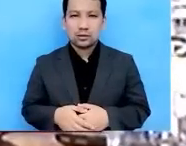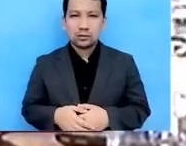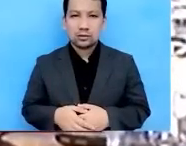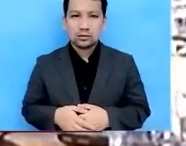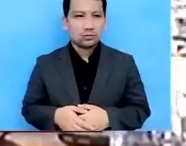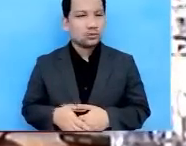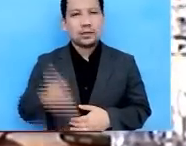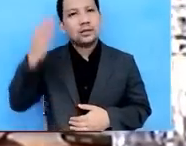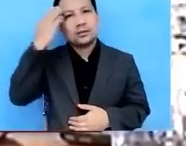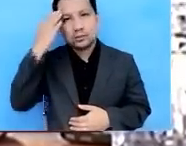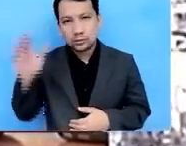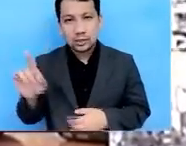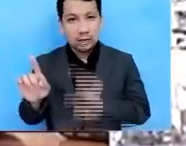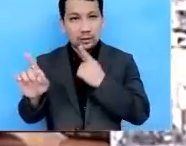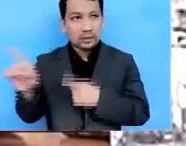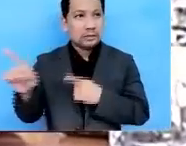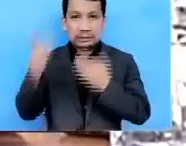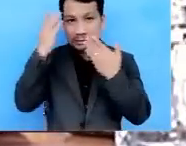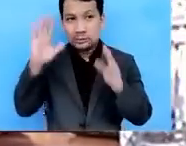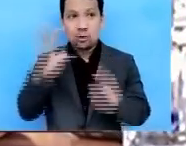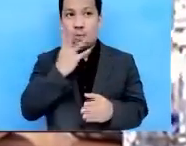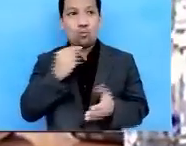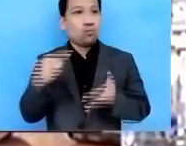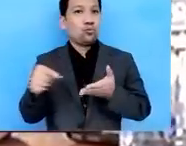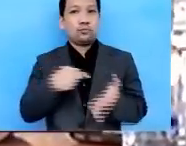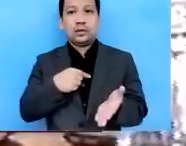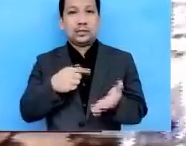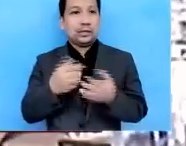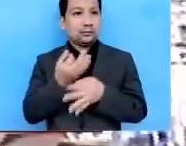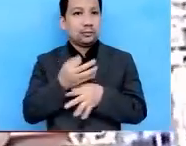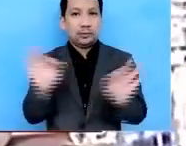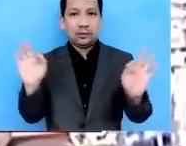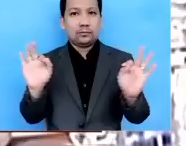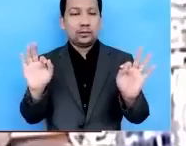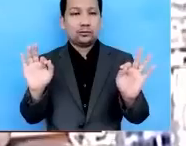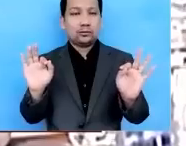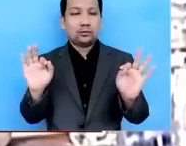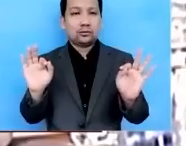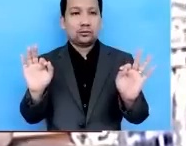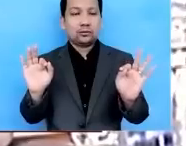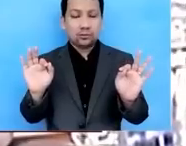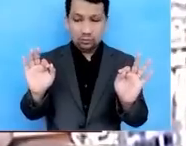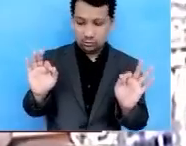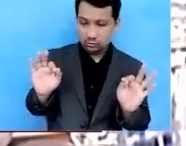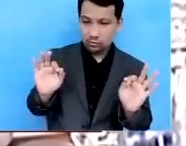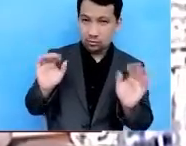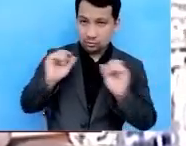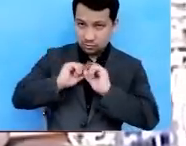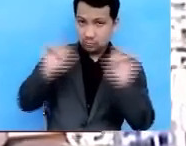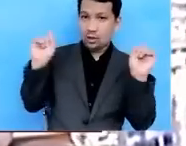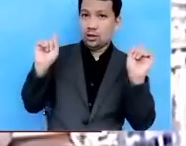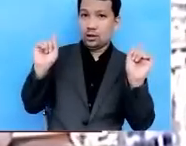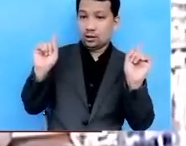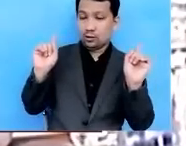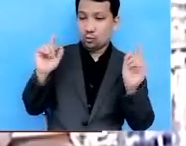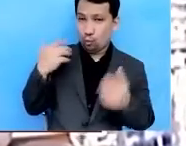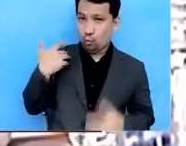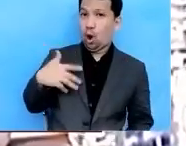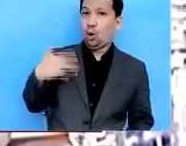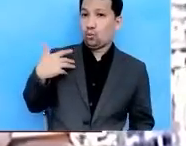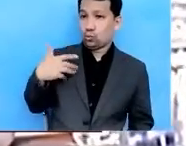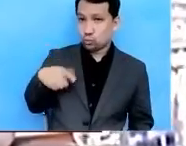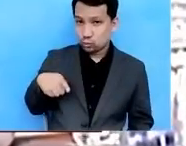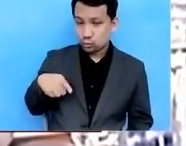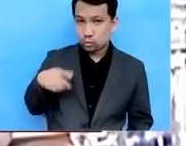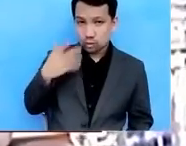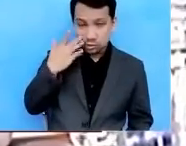Hindi ko po talaga alam kung sino yung nagpiansa sa akin. Totoo na 100%. Himala! Hindi ko po talaga alam. Himala! Hindi po talaga alam.